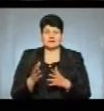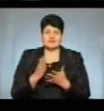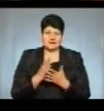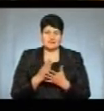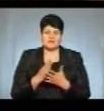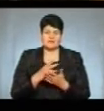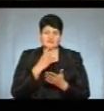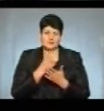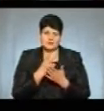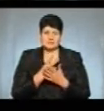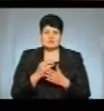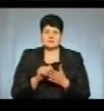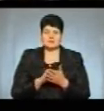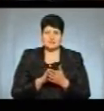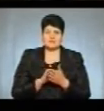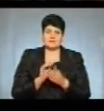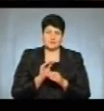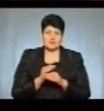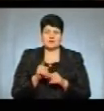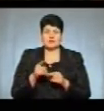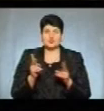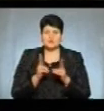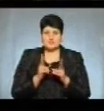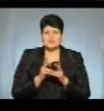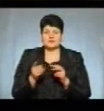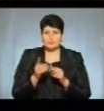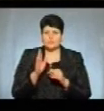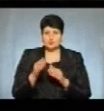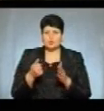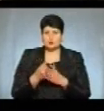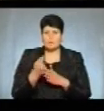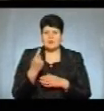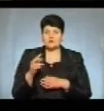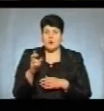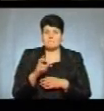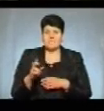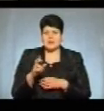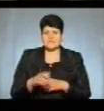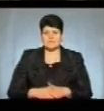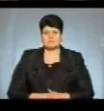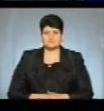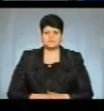наочність матеріалів. Також додам, такі зустрічі у Тернополі триватимуть до 1 березня. Богдана.